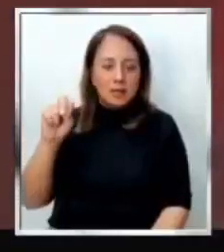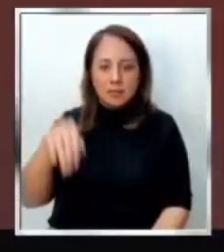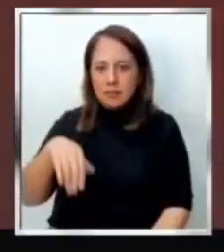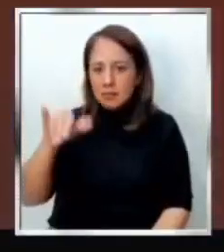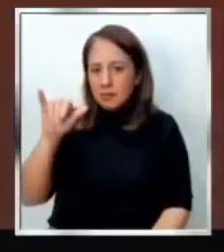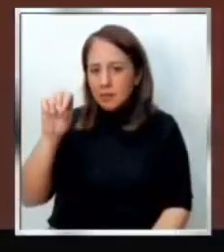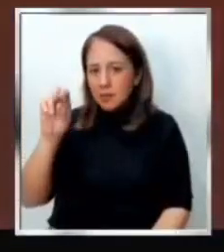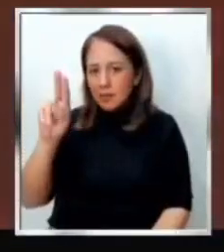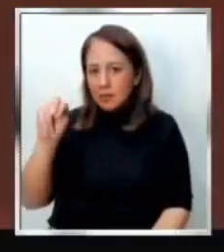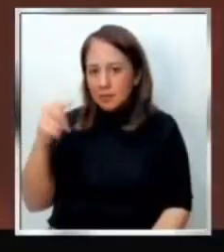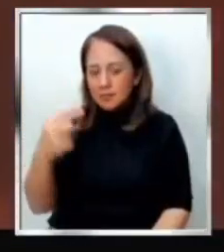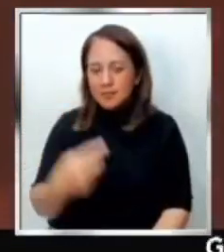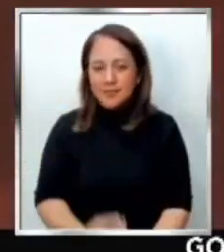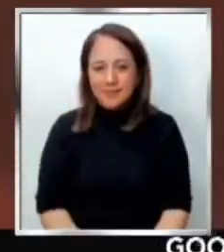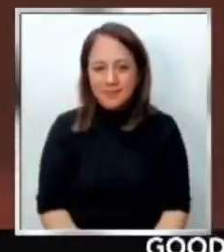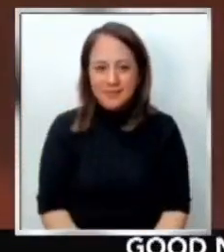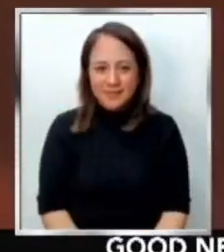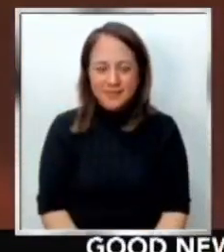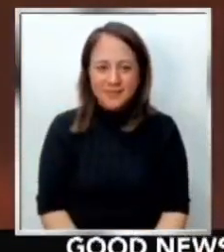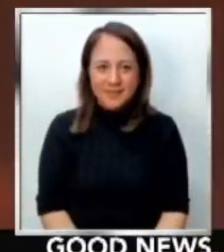Manila, Carat!